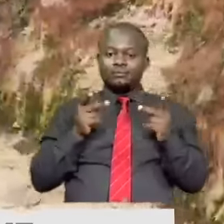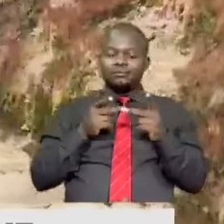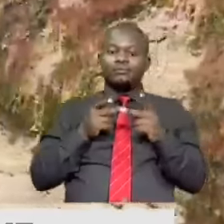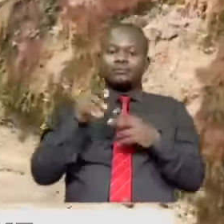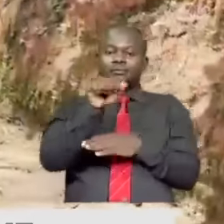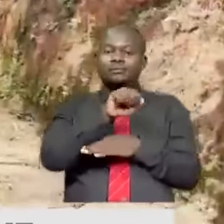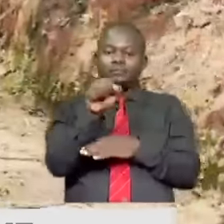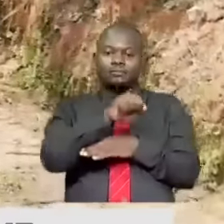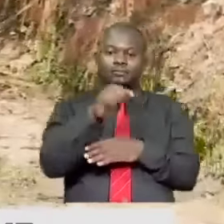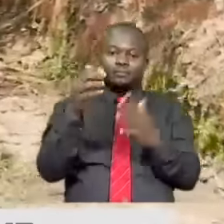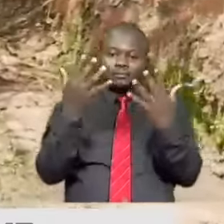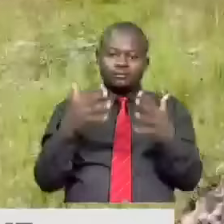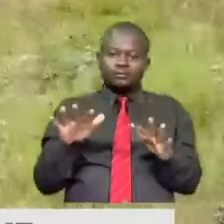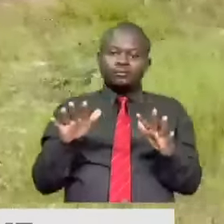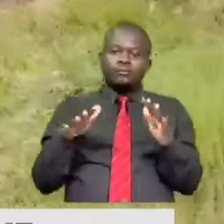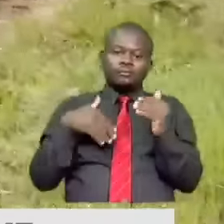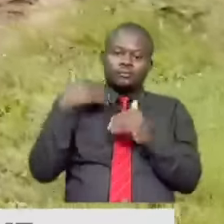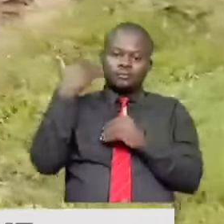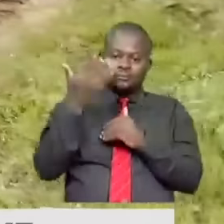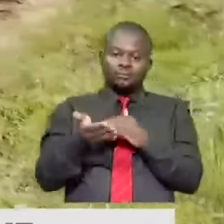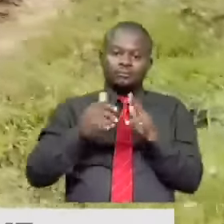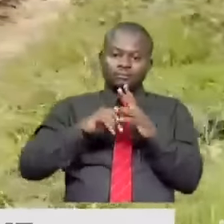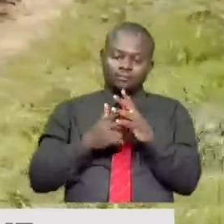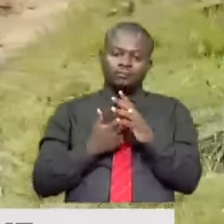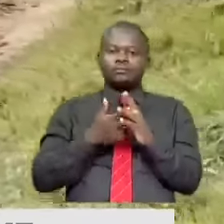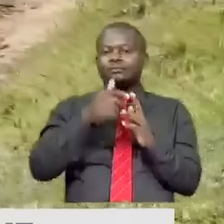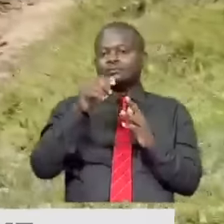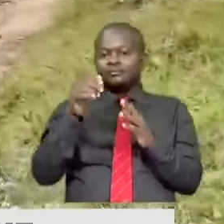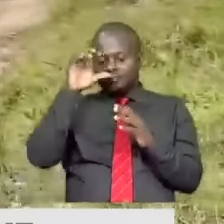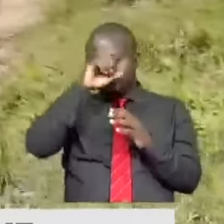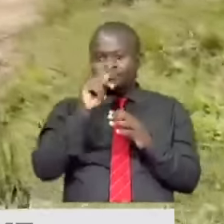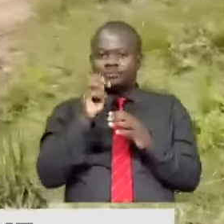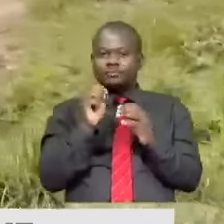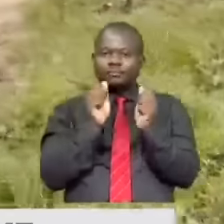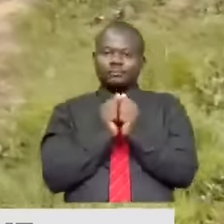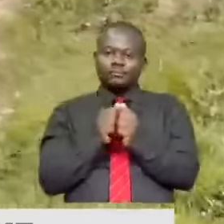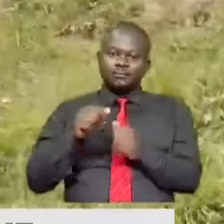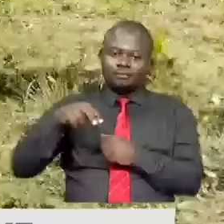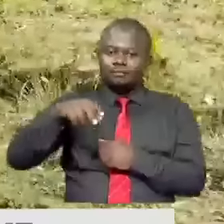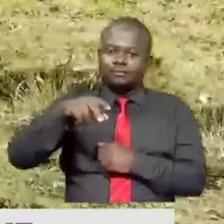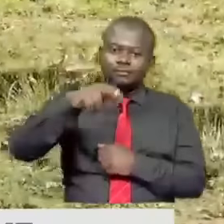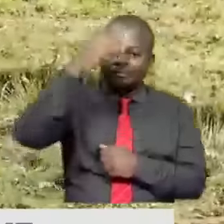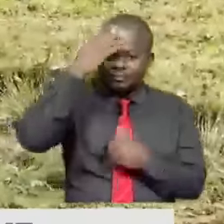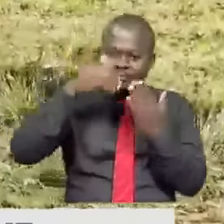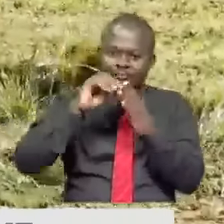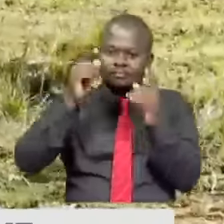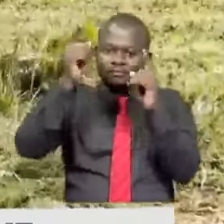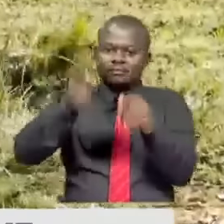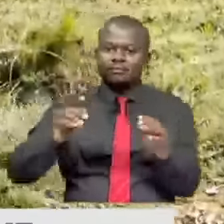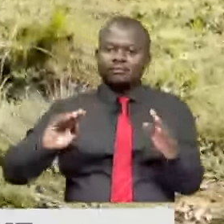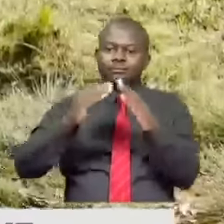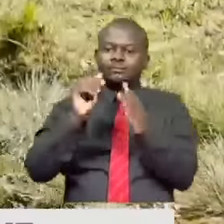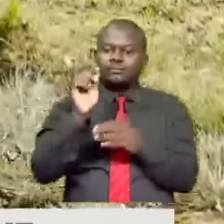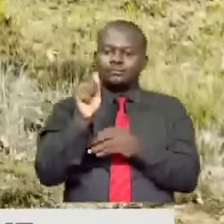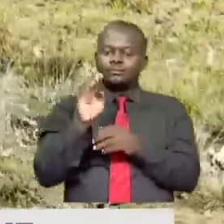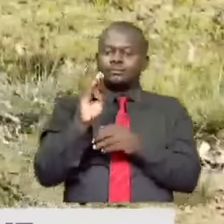rw'imodoka rurangiriye bityo urugendo rusigaye rw'ibirometero 10 ari urw'amaguru kugira ngo tugere ku musozi wa Kabuye uri